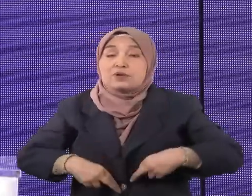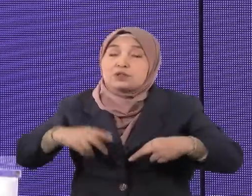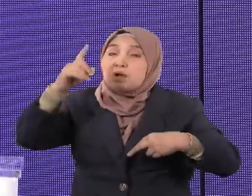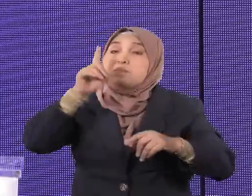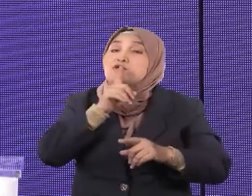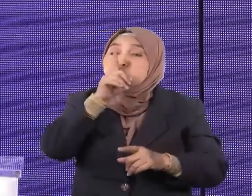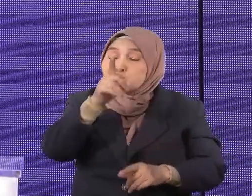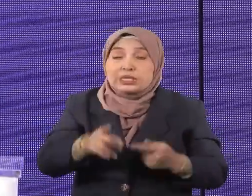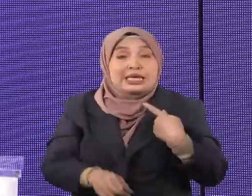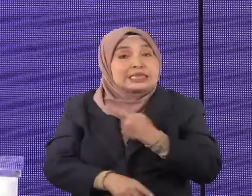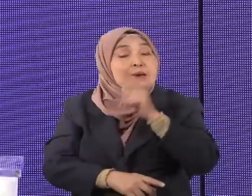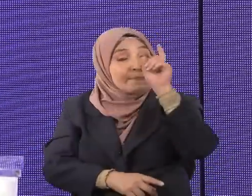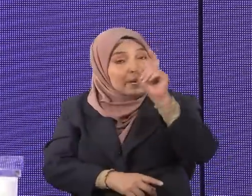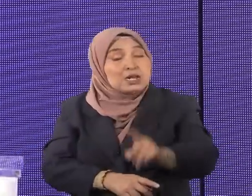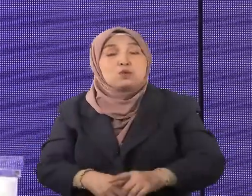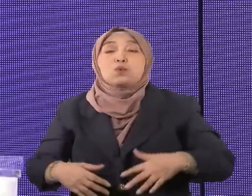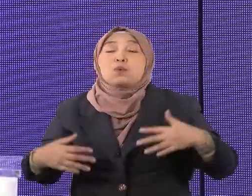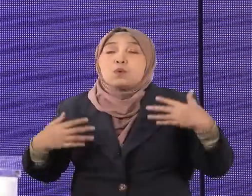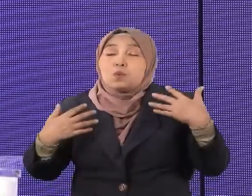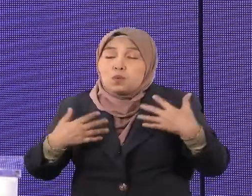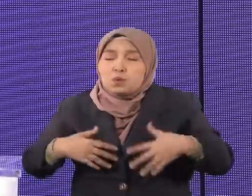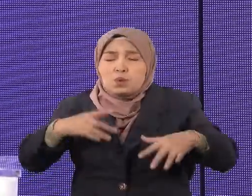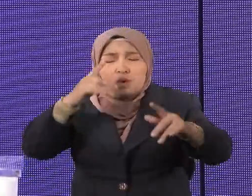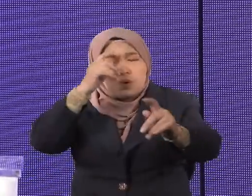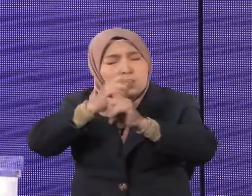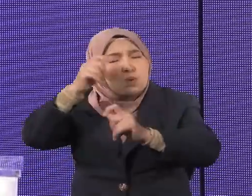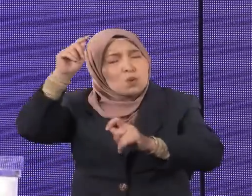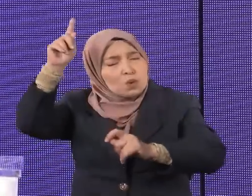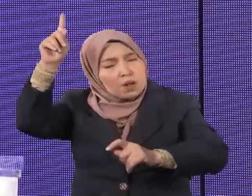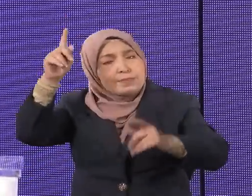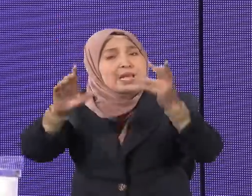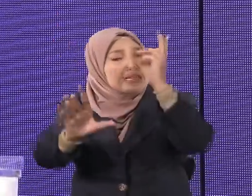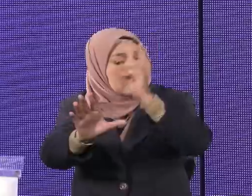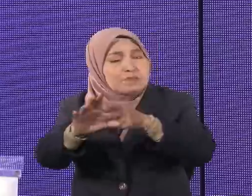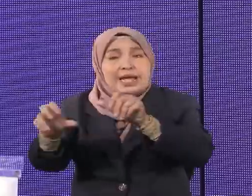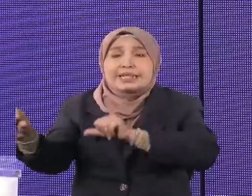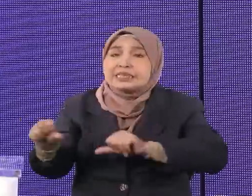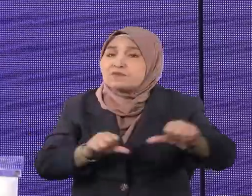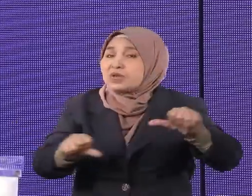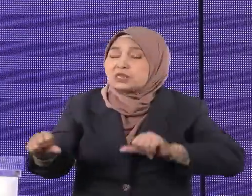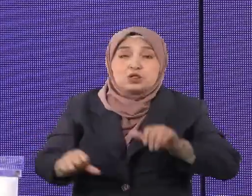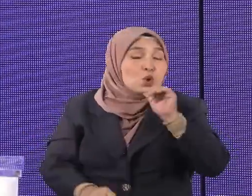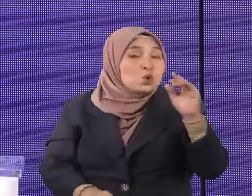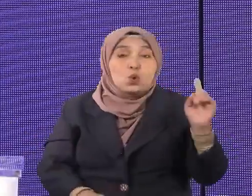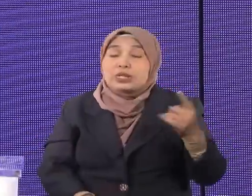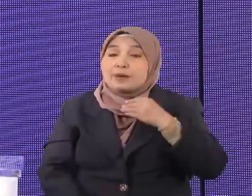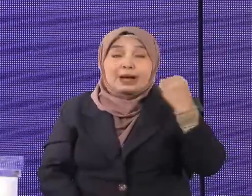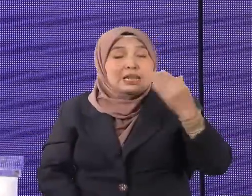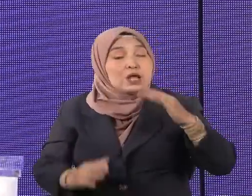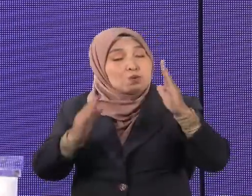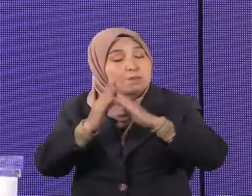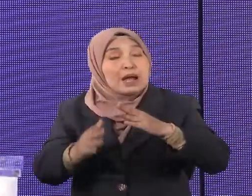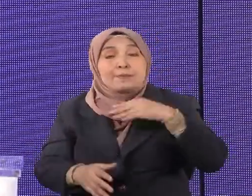sudah tentunya kita perlu bertakwa dan juga terlibat dengan aktiviti-aktiviti, bukan sekadar balik rumah, kerja,